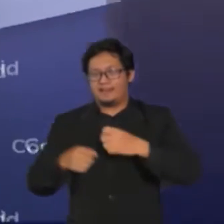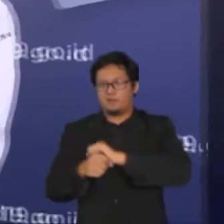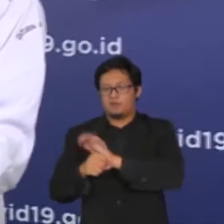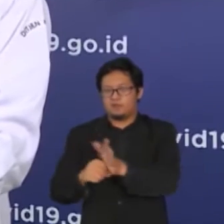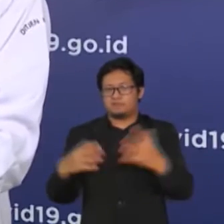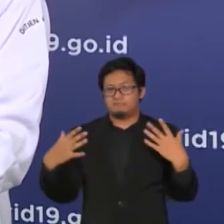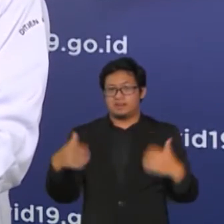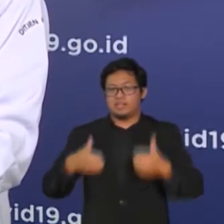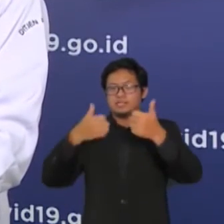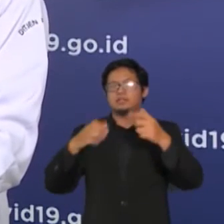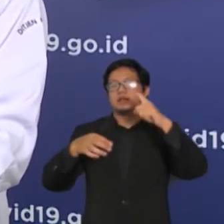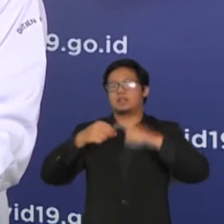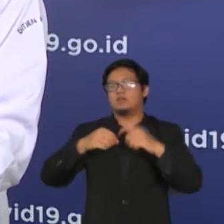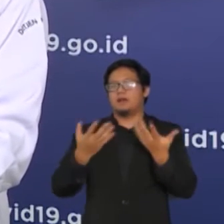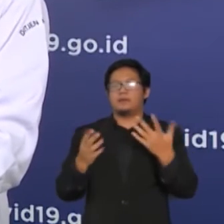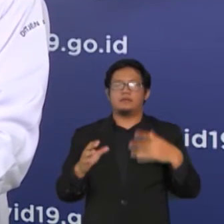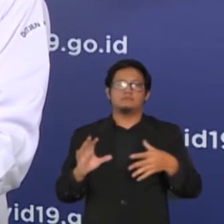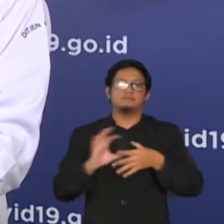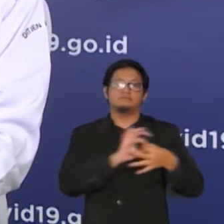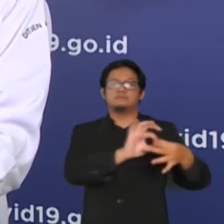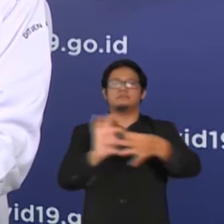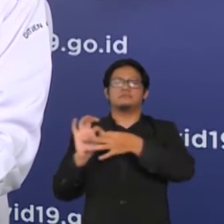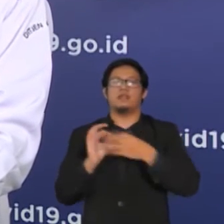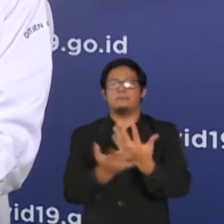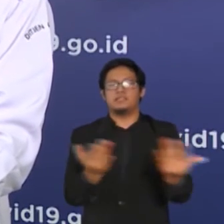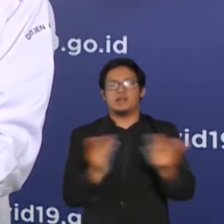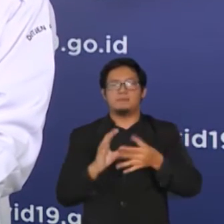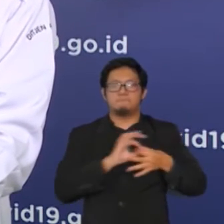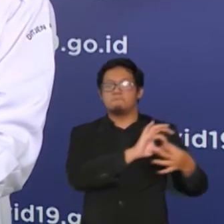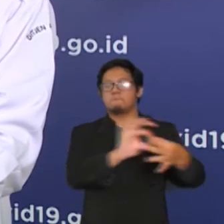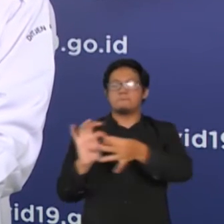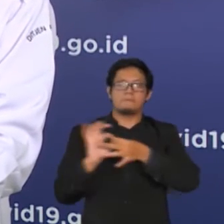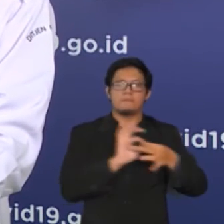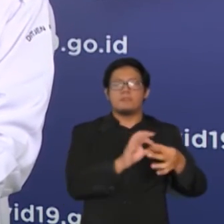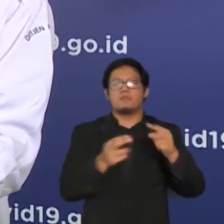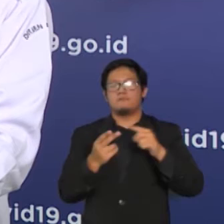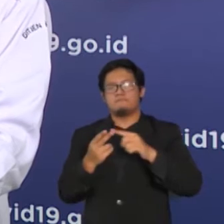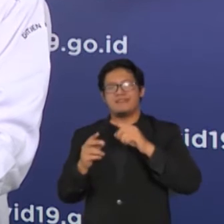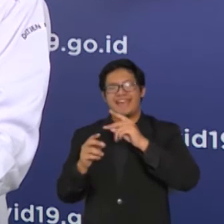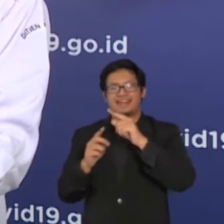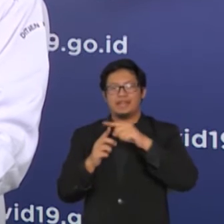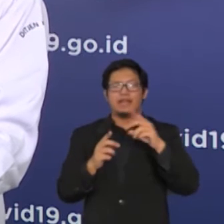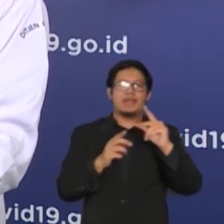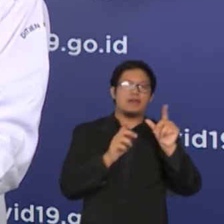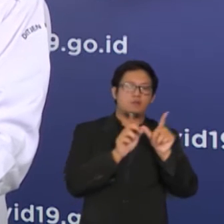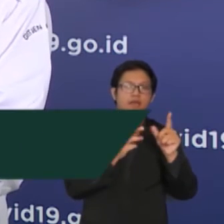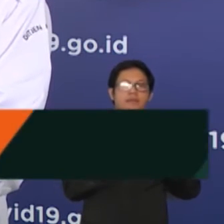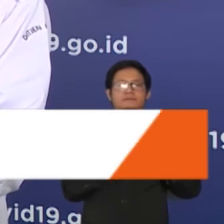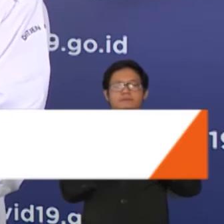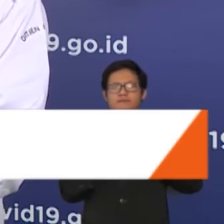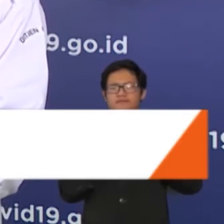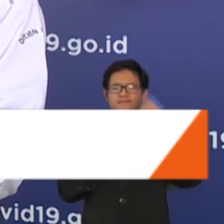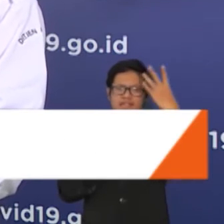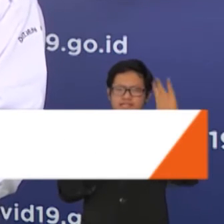serta masyarakat kerjasama semua perangkat RT RW Desa sampai dengan pelaksanaan